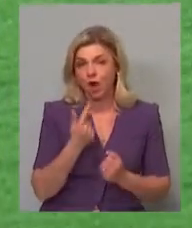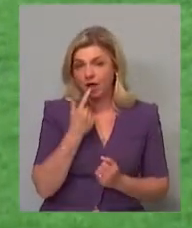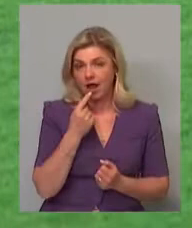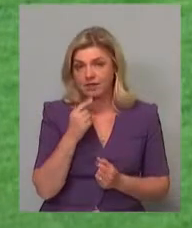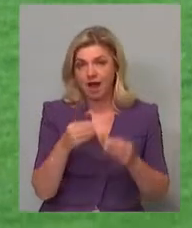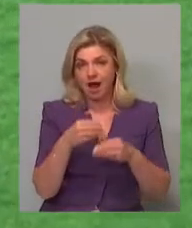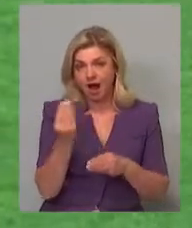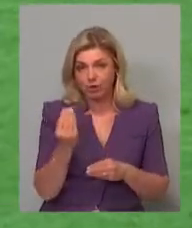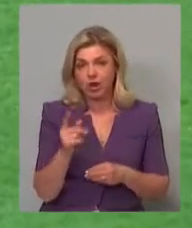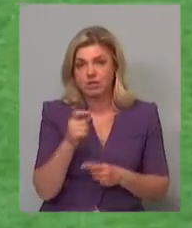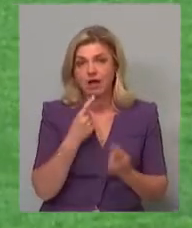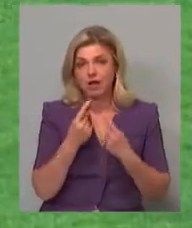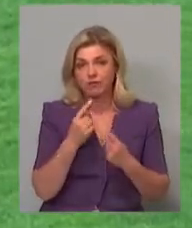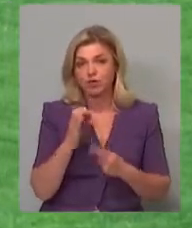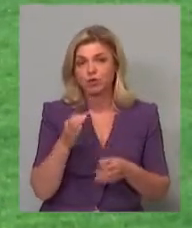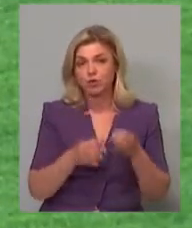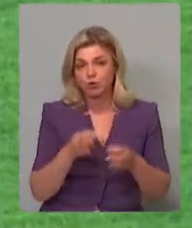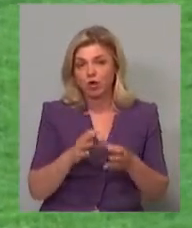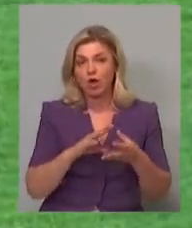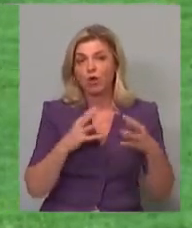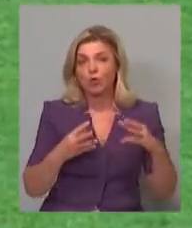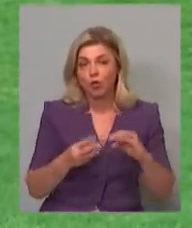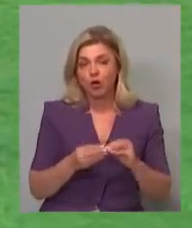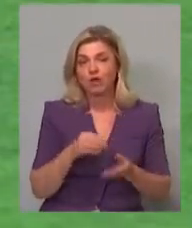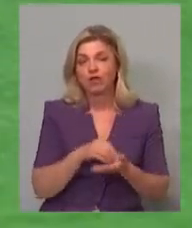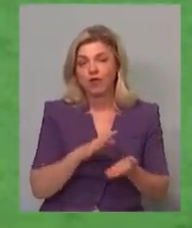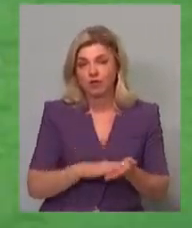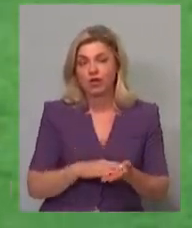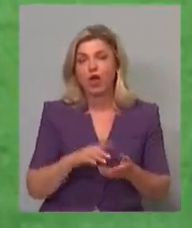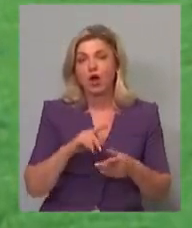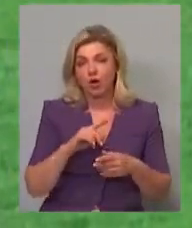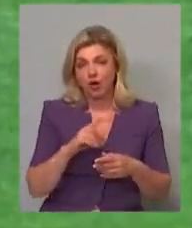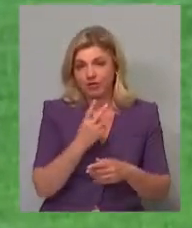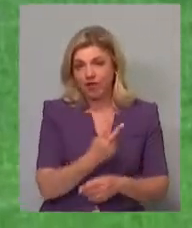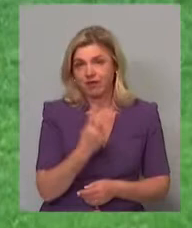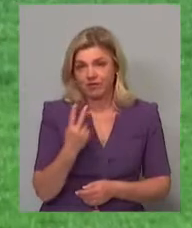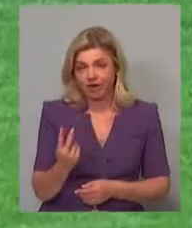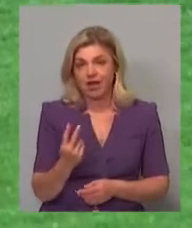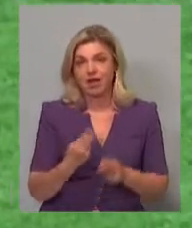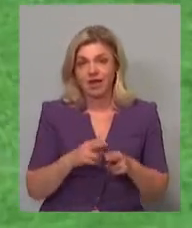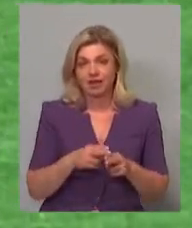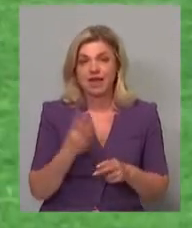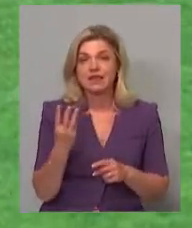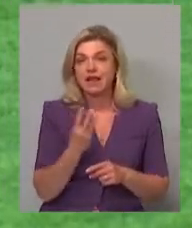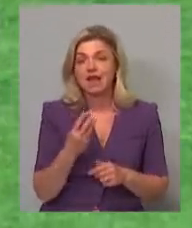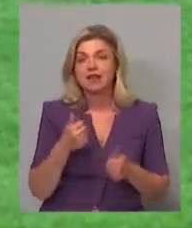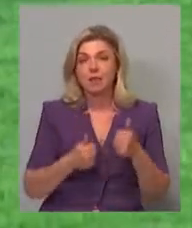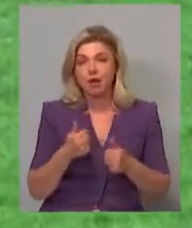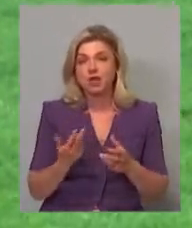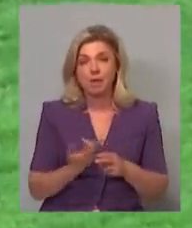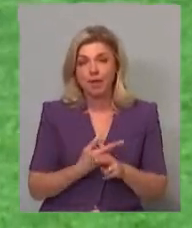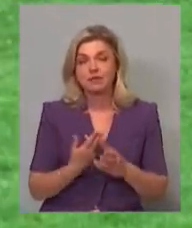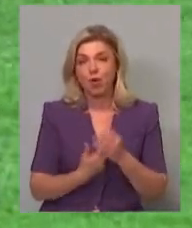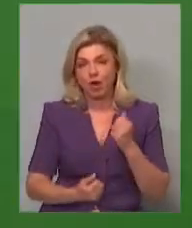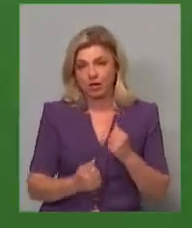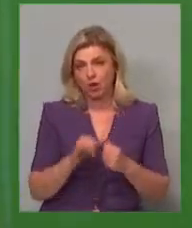розмову від судді Анастасії Романюк. У підсумку арбітр зафіксував кінцевий рахунок 2-2, і це вже третій матч поспіль без поразок у